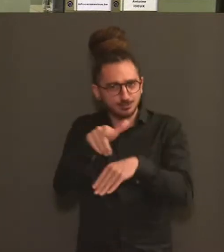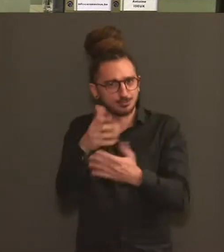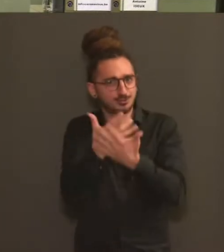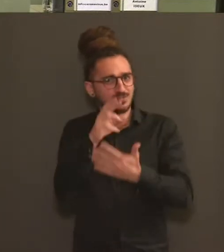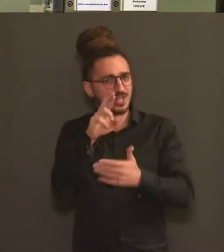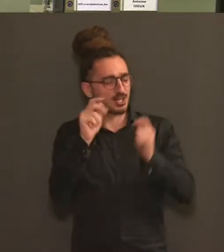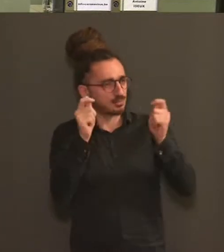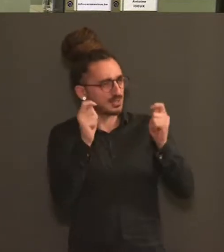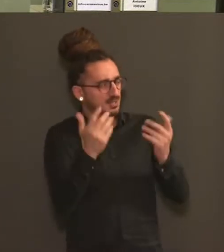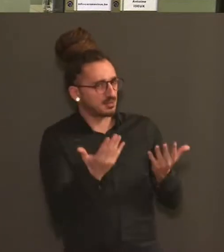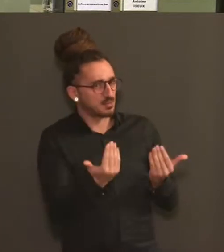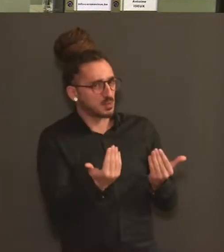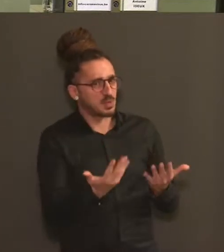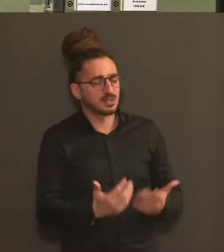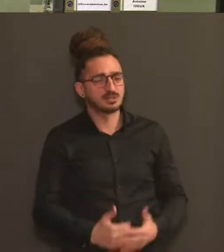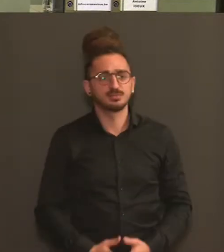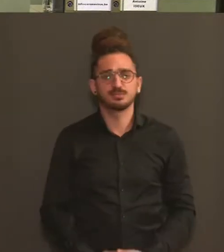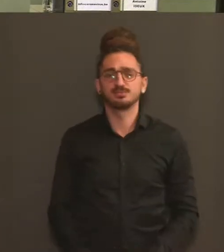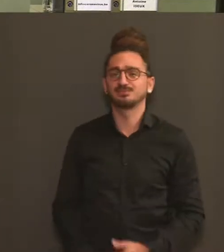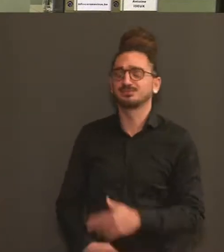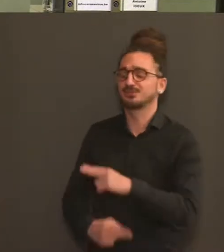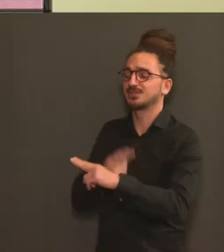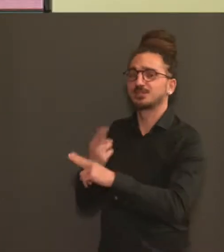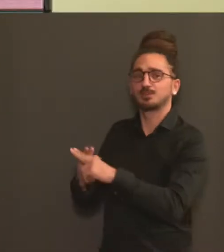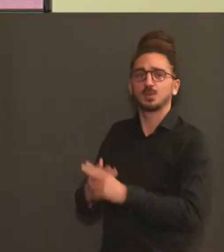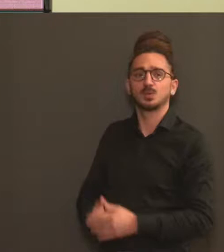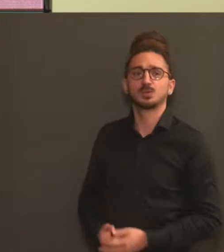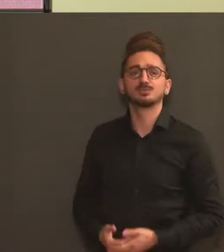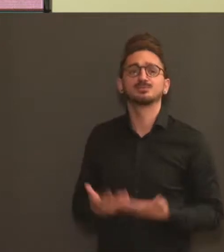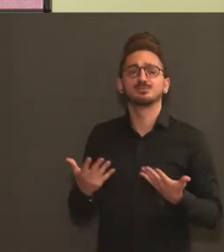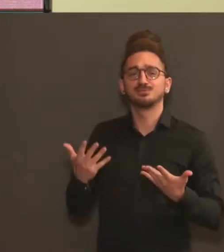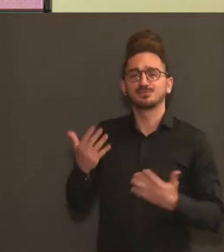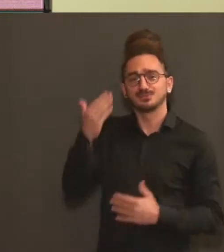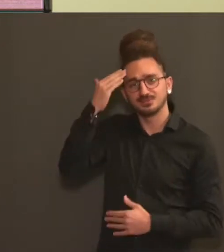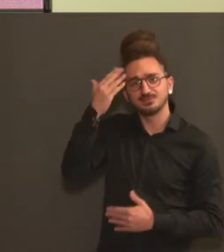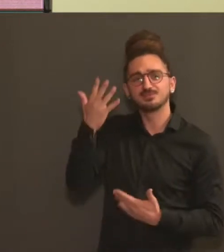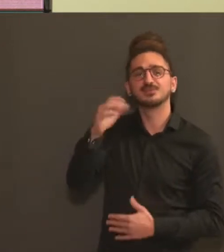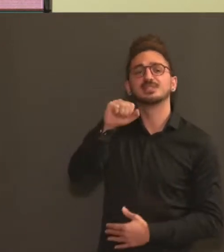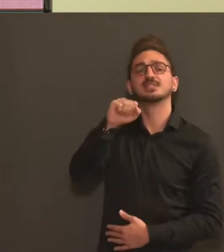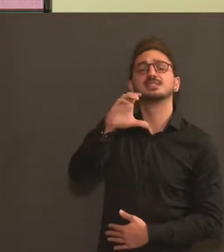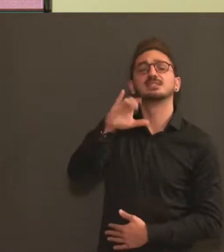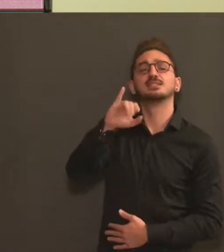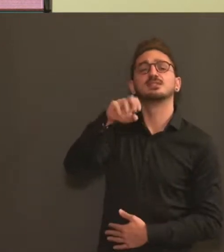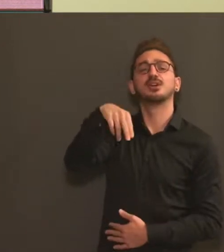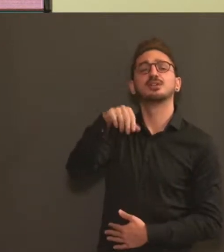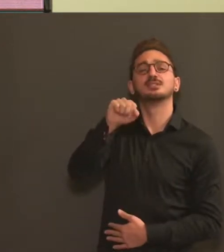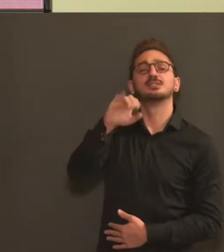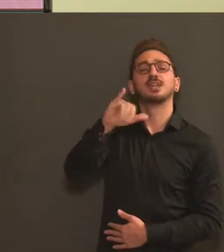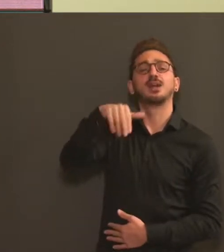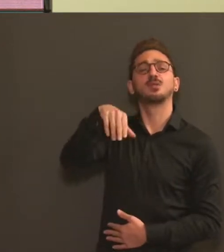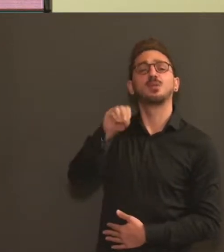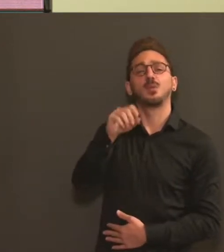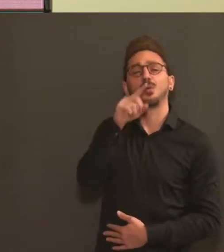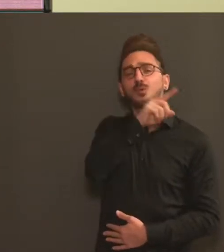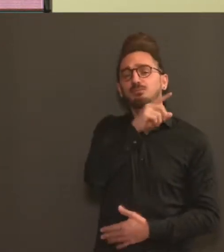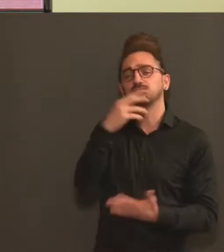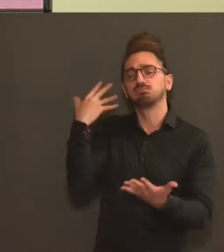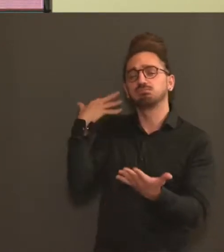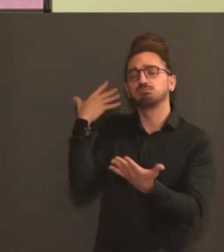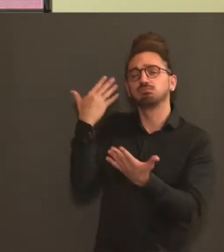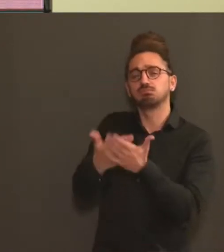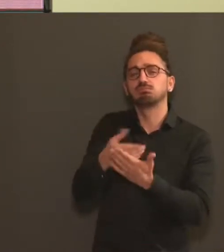Alors, depuis tout un temps, Cinciano publie les 2 taux de reproduction et comme vous avez pu le voir, il publie un taux de